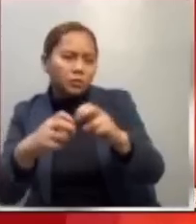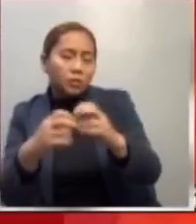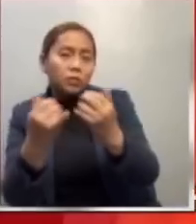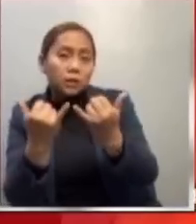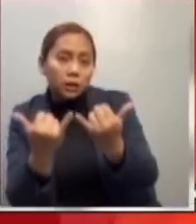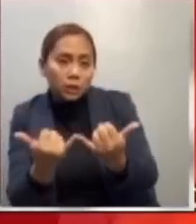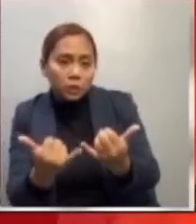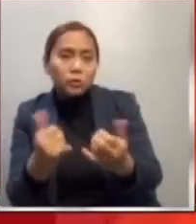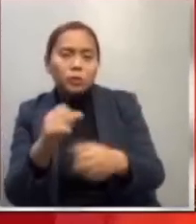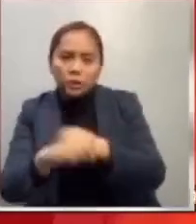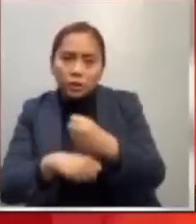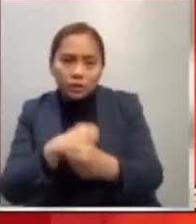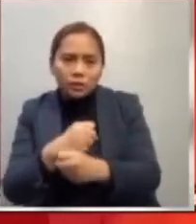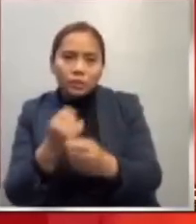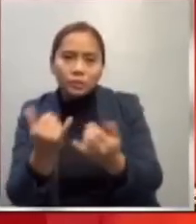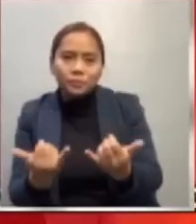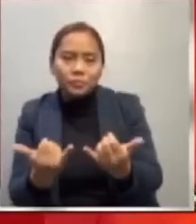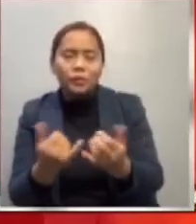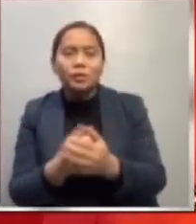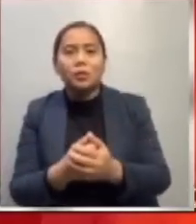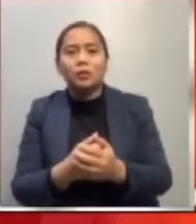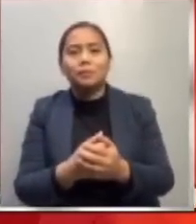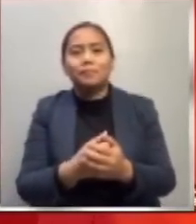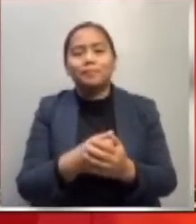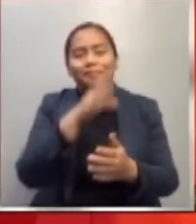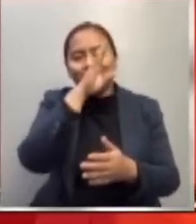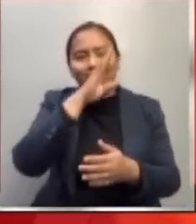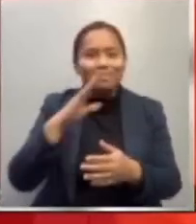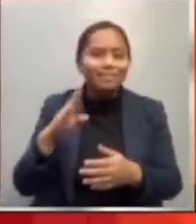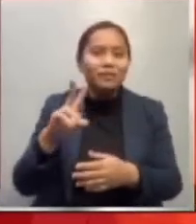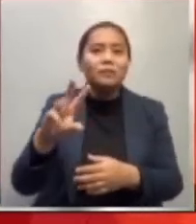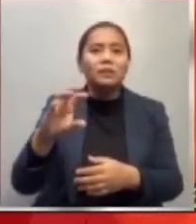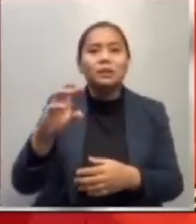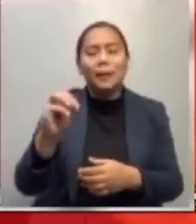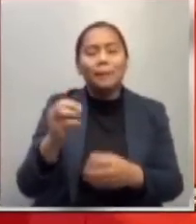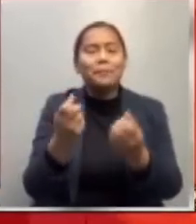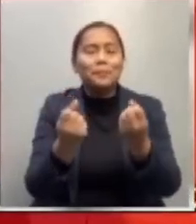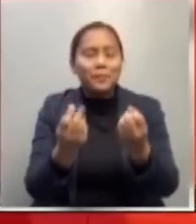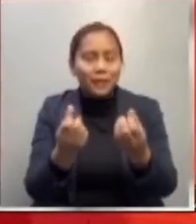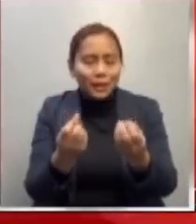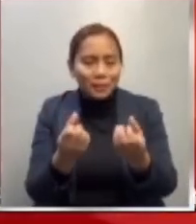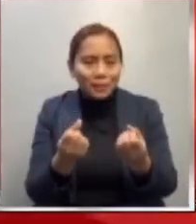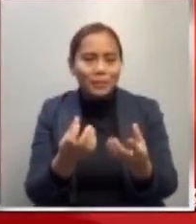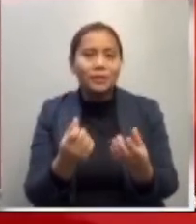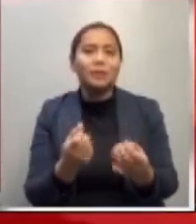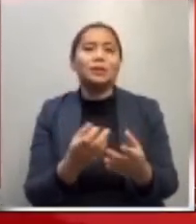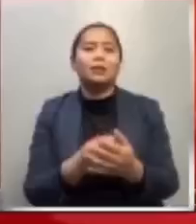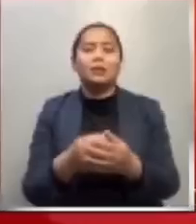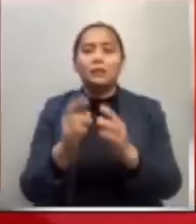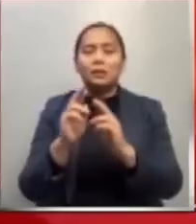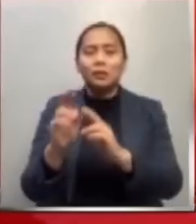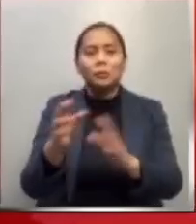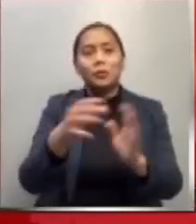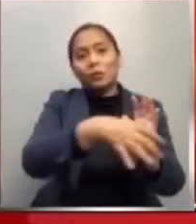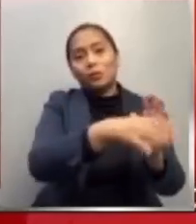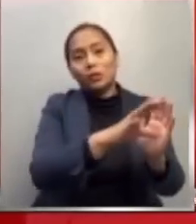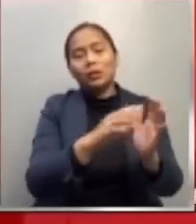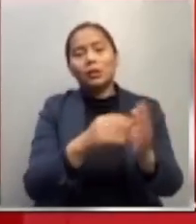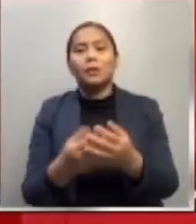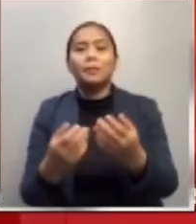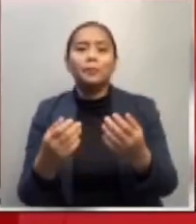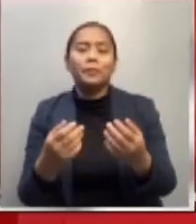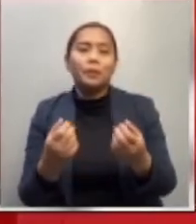Yung mga sirang VCM, Vicky, ang dami-dami nga nire-report sa iba't ibang mga commissioner natin. At meron ding mga duda